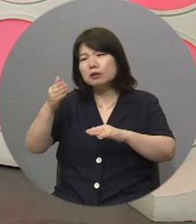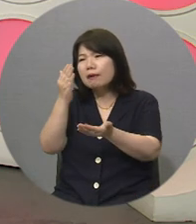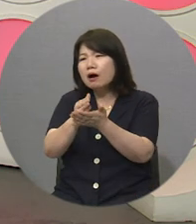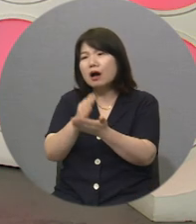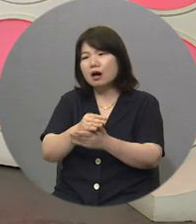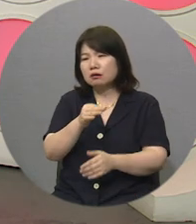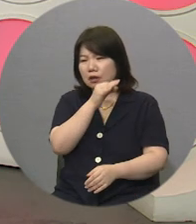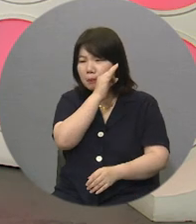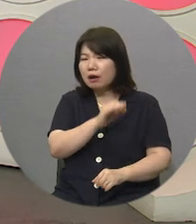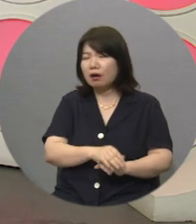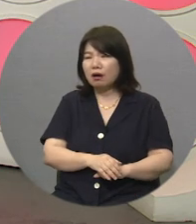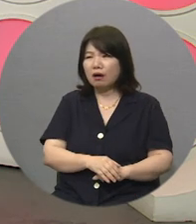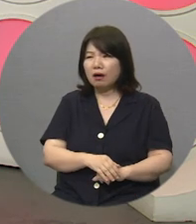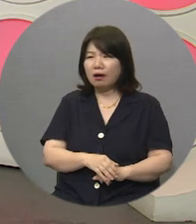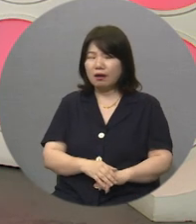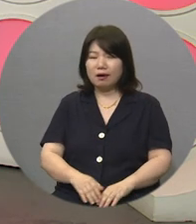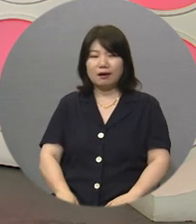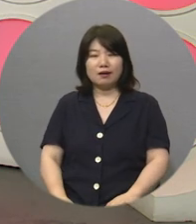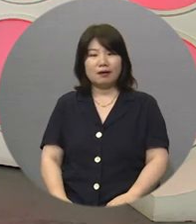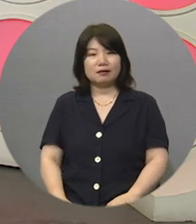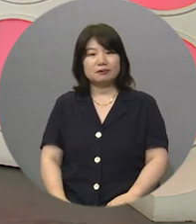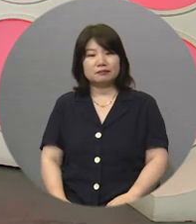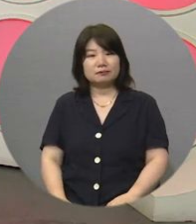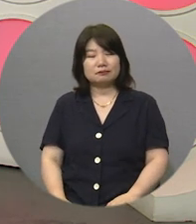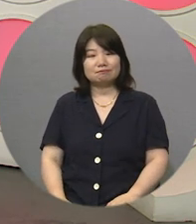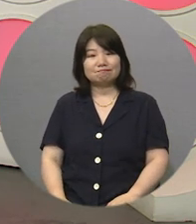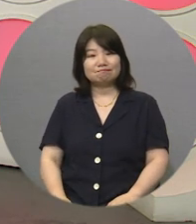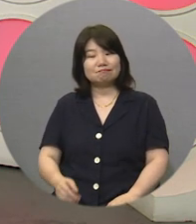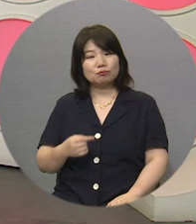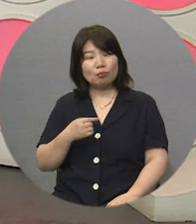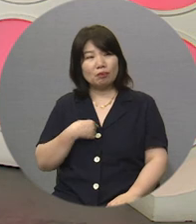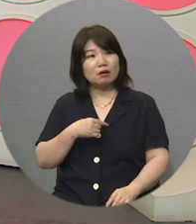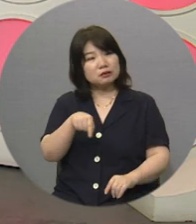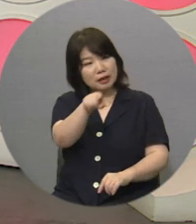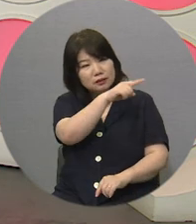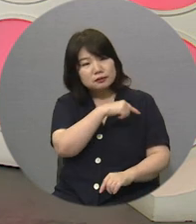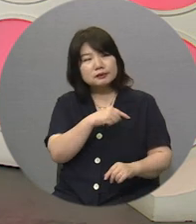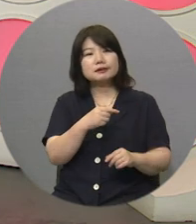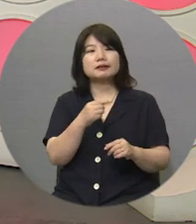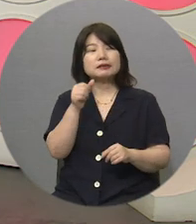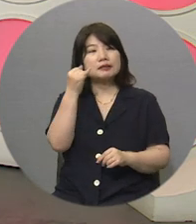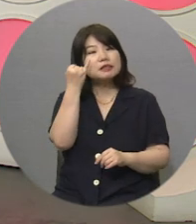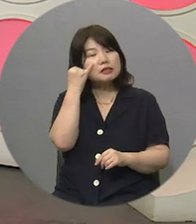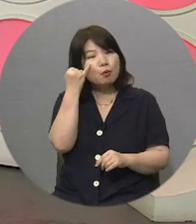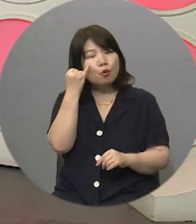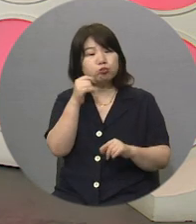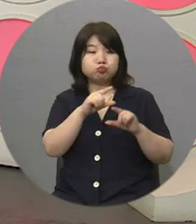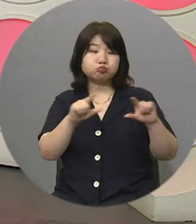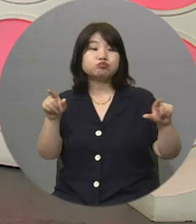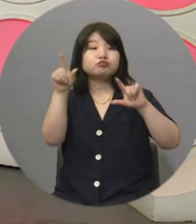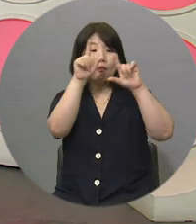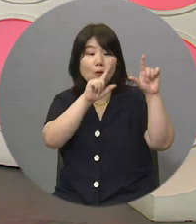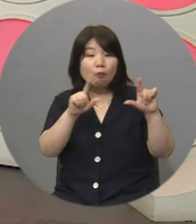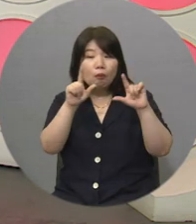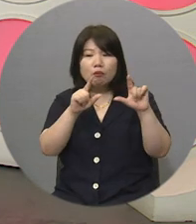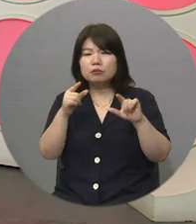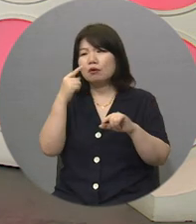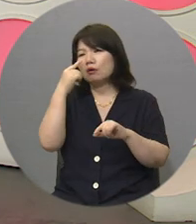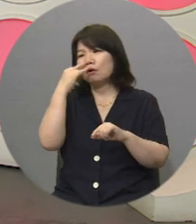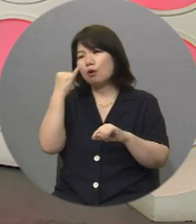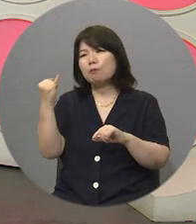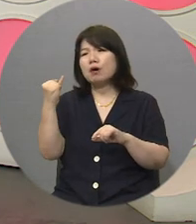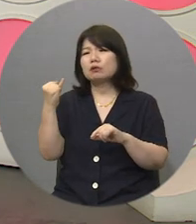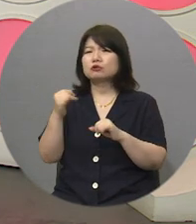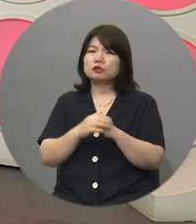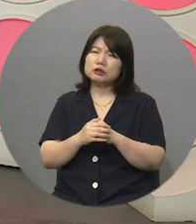말라며 싫은 소리를 하곤 했습니다. 무난하게 사는 이모들과 달리 셋째인 엄마는 짝이